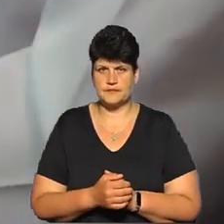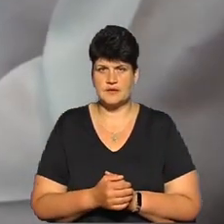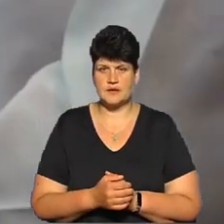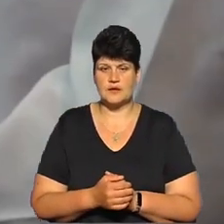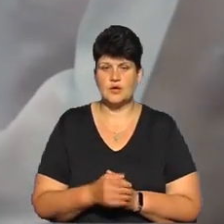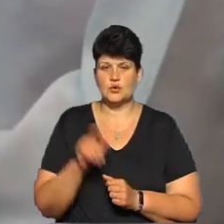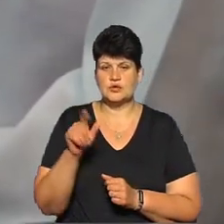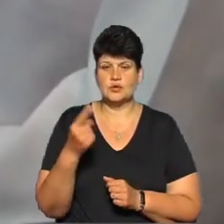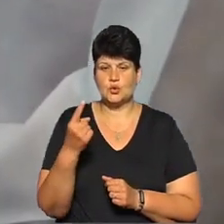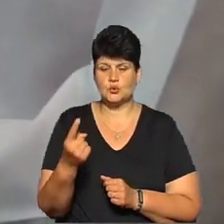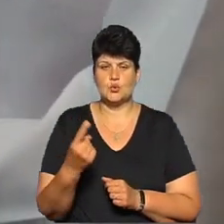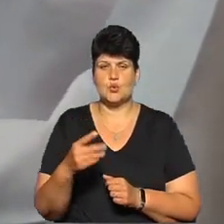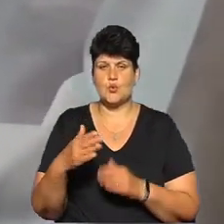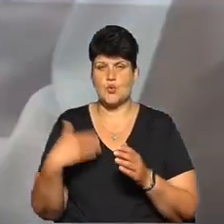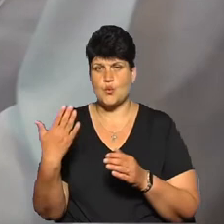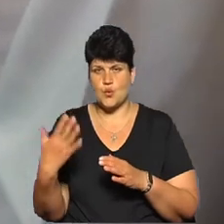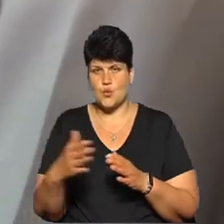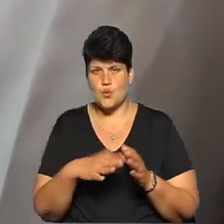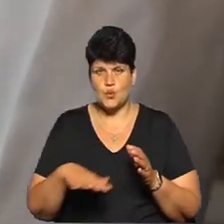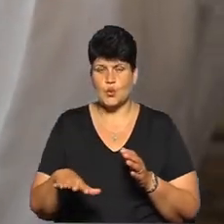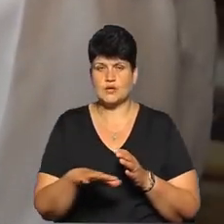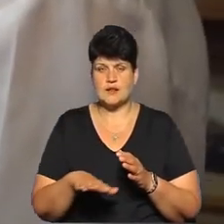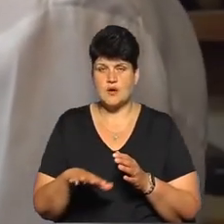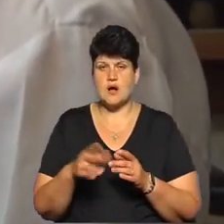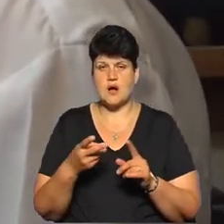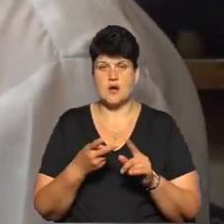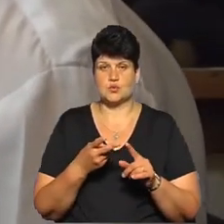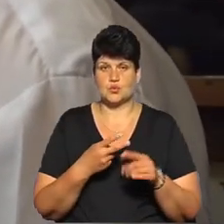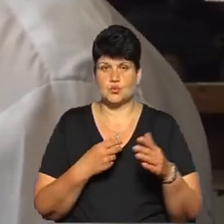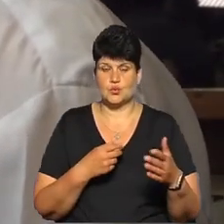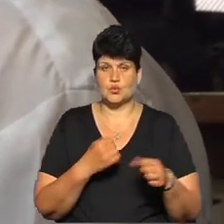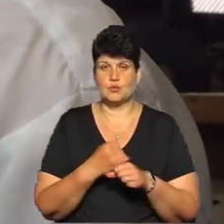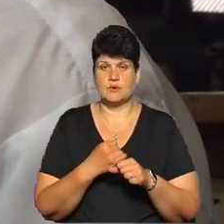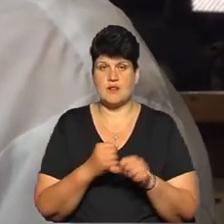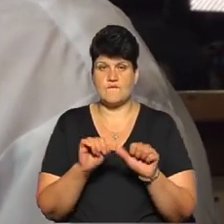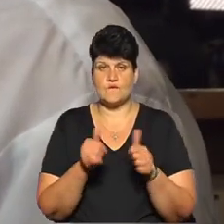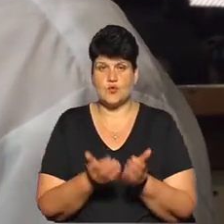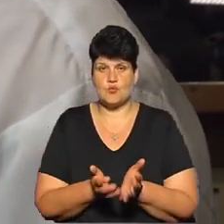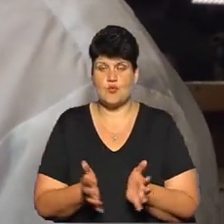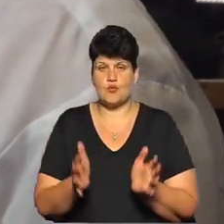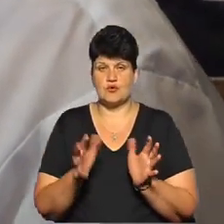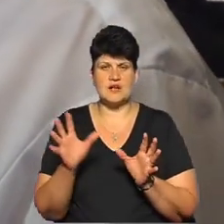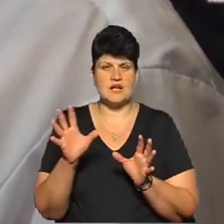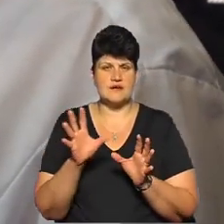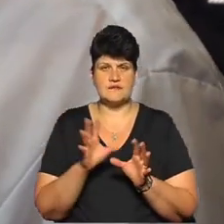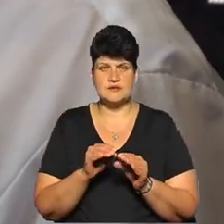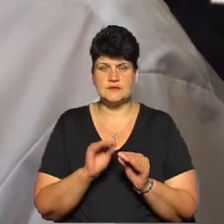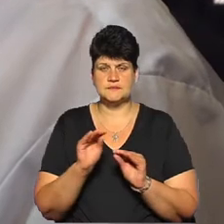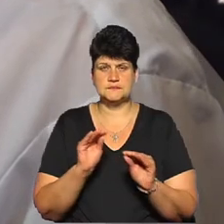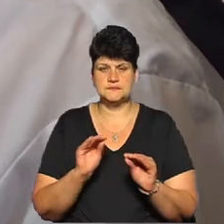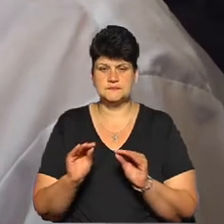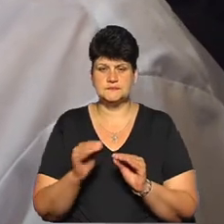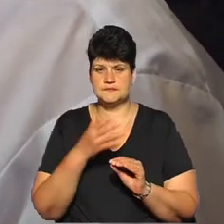рукою крутила коло, а другою робила форму горщика. І вся поверхня прикрашена таким лінійним